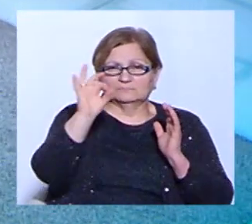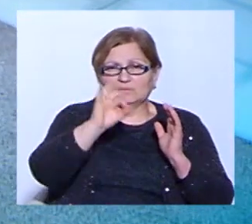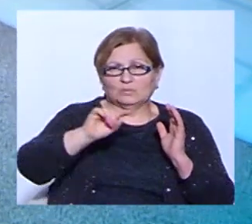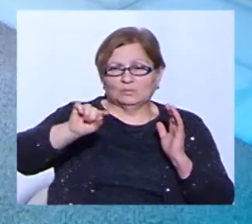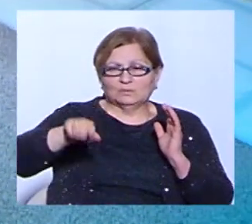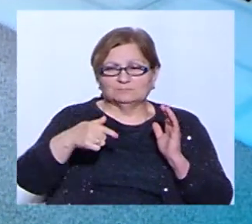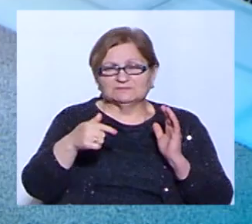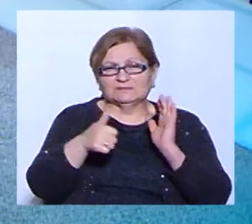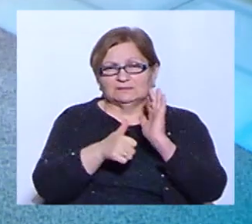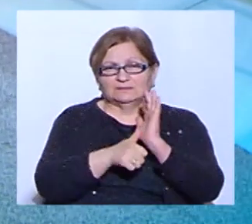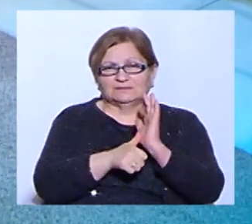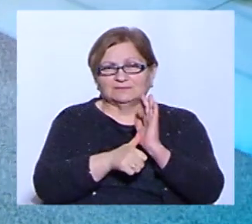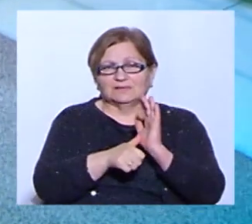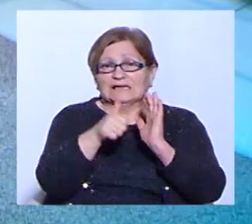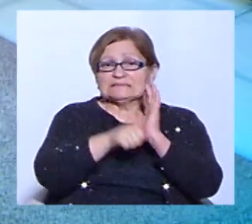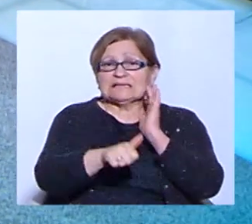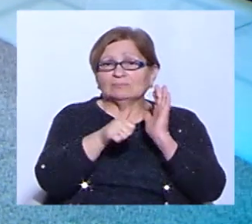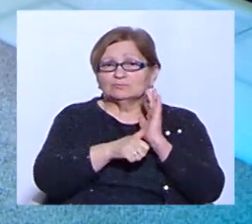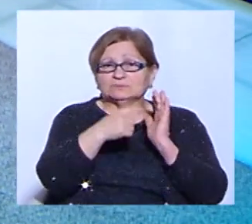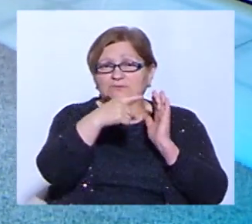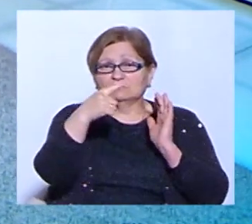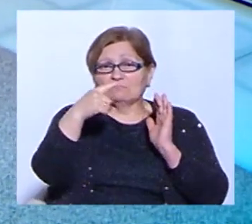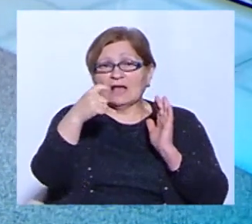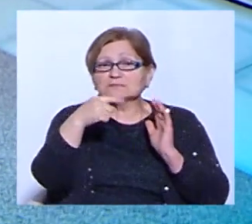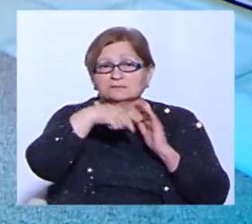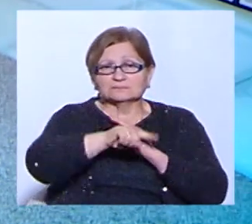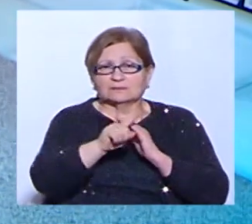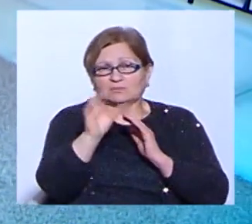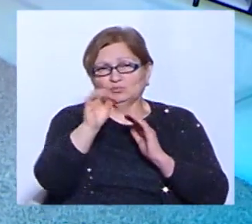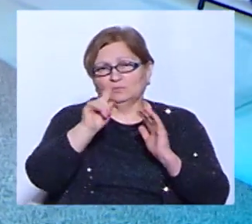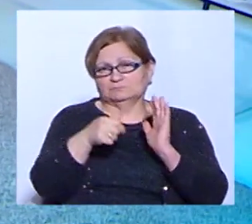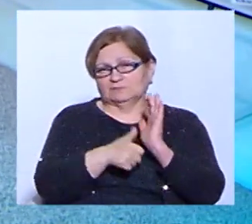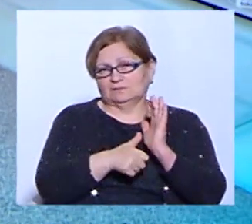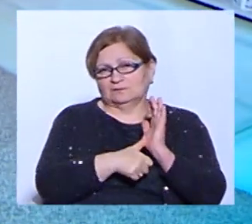0.6-ზე. 60 მიასედი იგივე რა არის? 0.6.